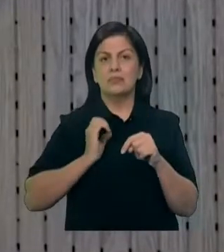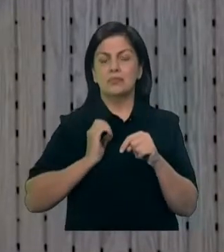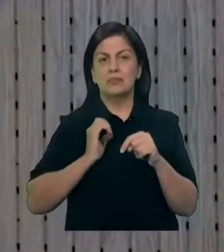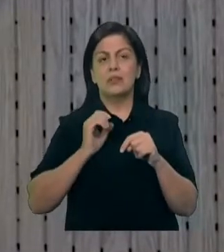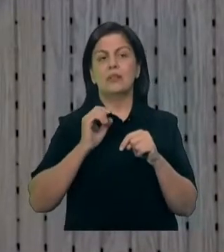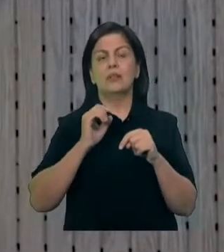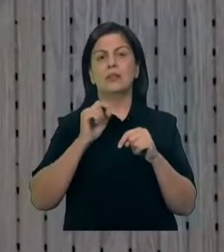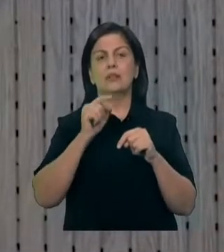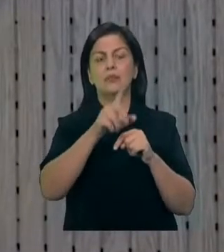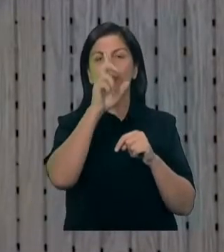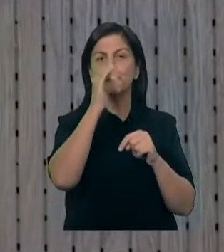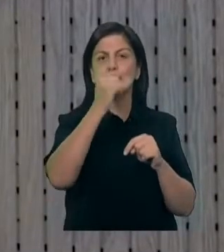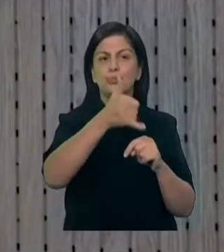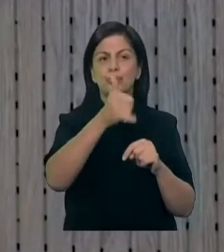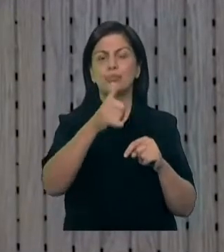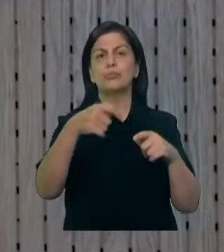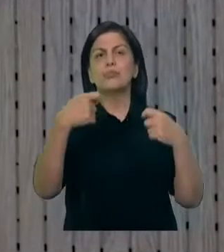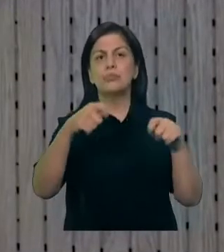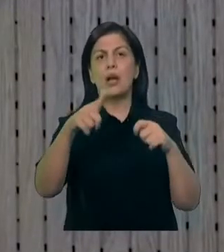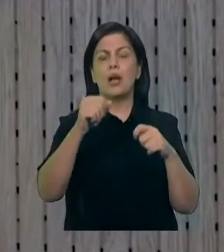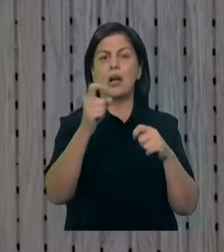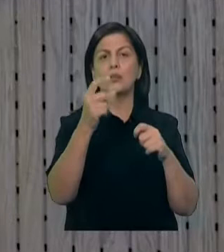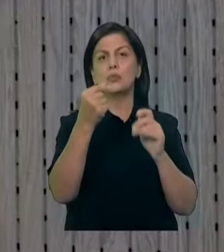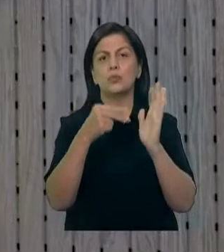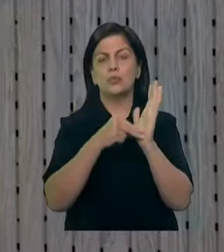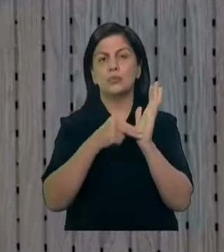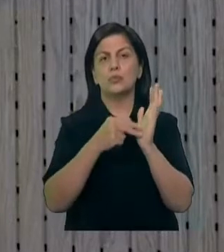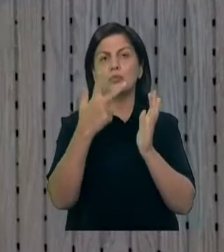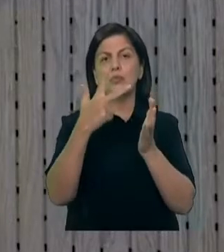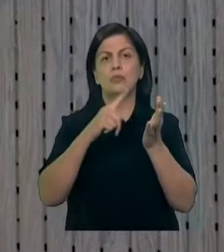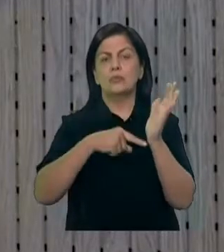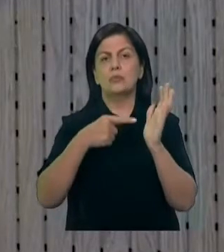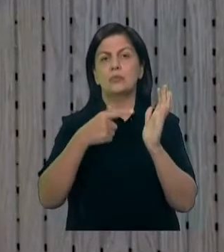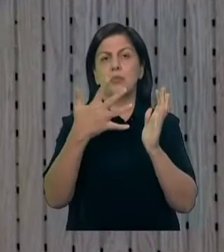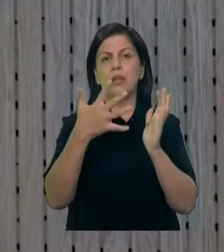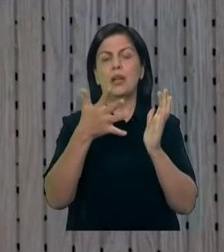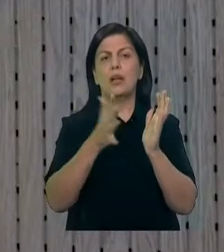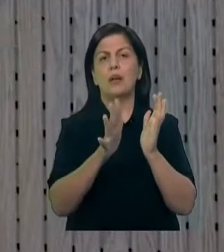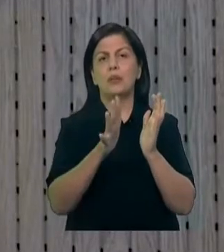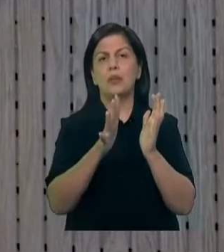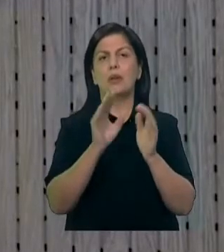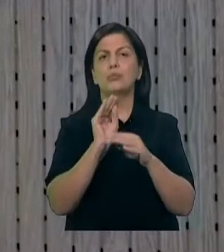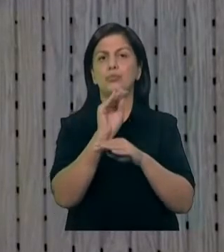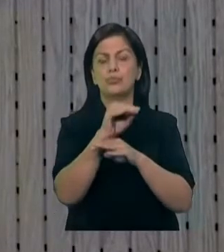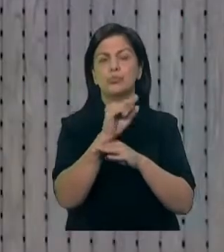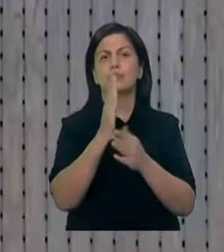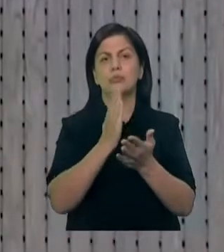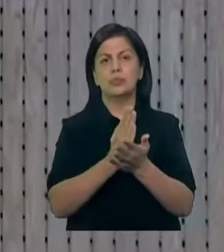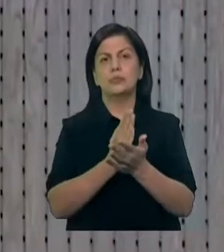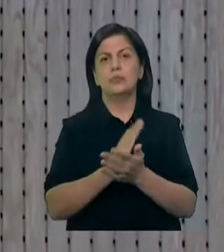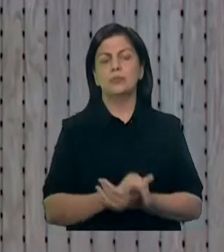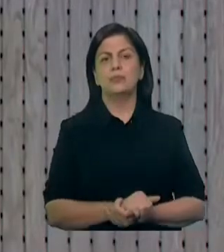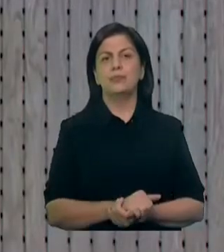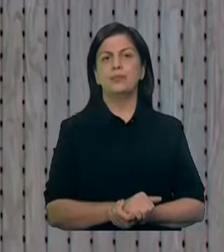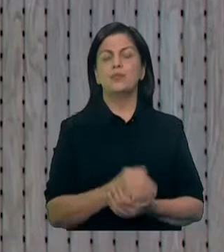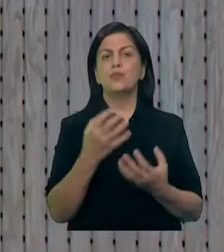və yanacaq doldurma məntəqələrinə satılan təbii qazın tarifi isə 3,5 qəpik artırılaraq 16,5 qəpik müəyyənləşdirilmişdir.